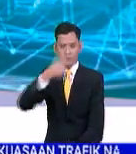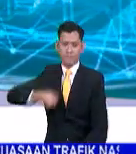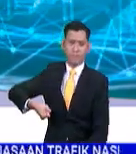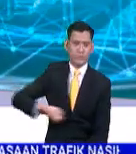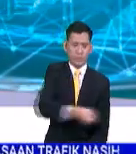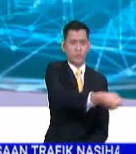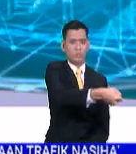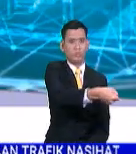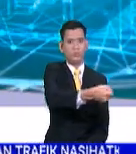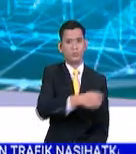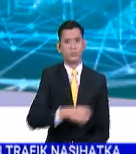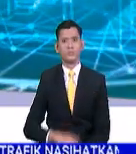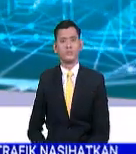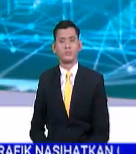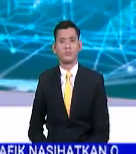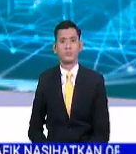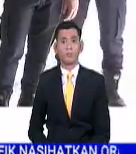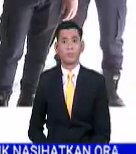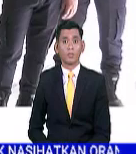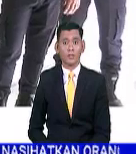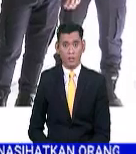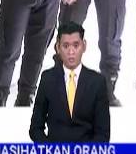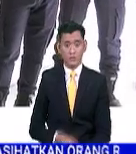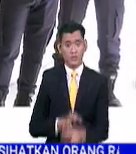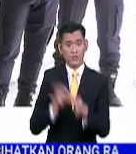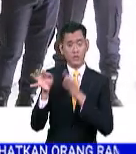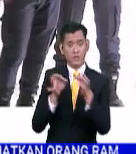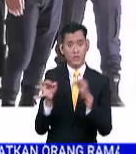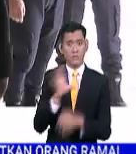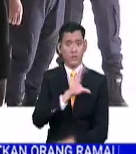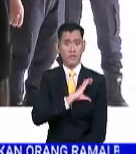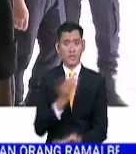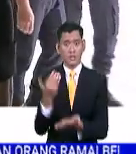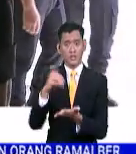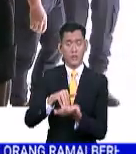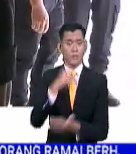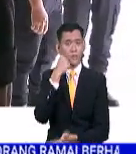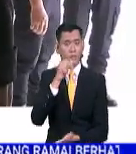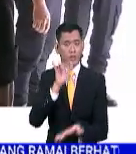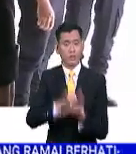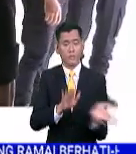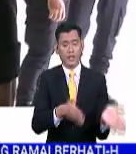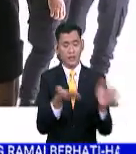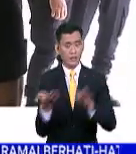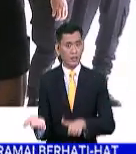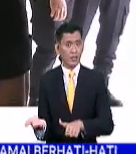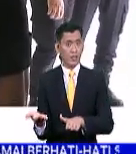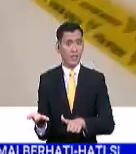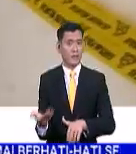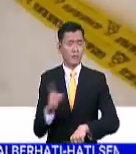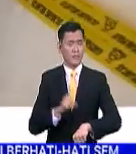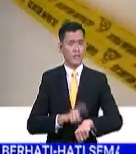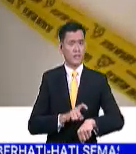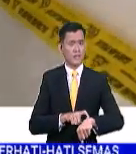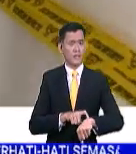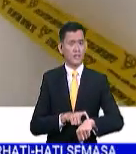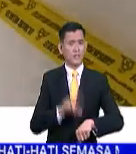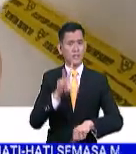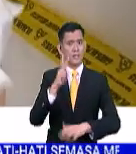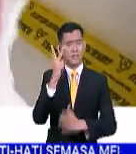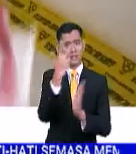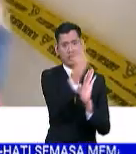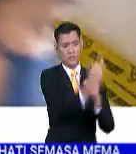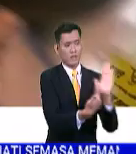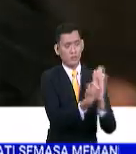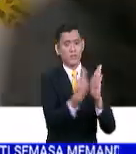tikaman berkenaan. Jelas Superintendent Saravanan, wanita itu dipercayai meninggal dunia iaitu kira-kira 3 jam